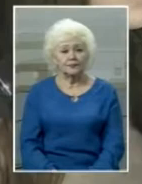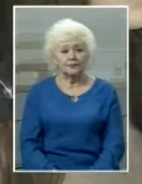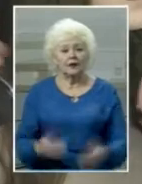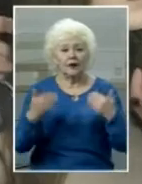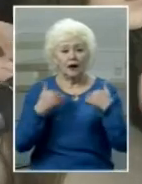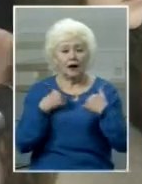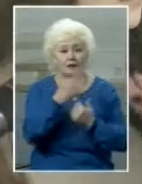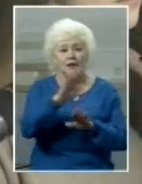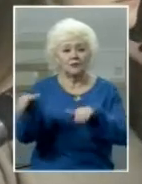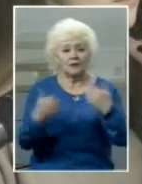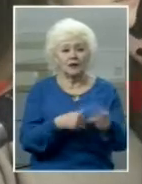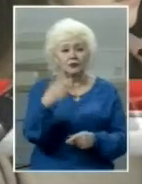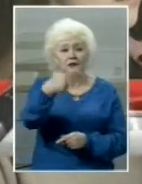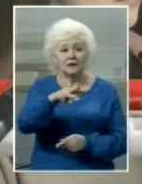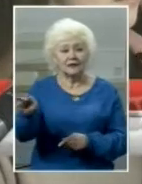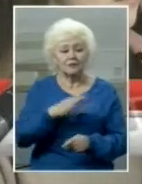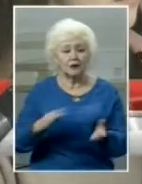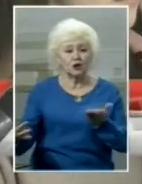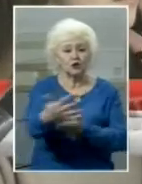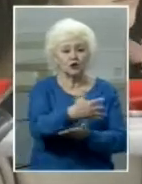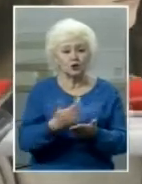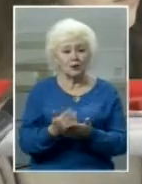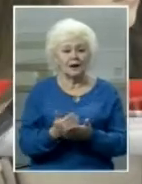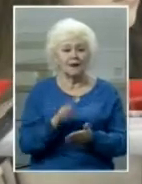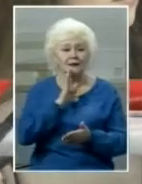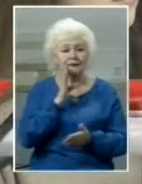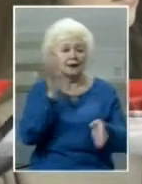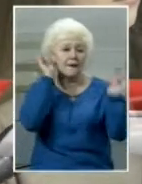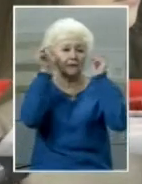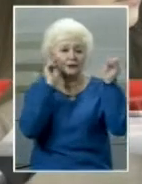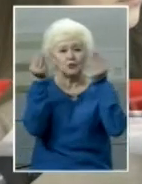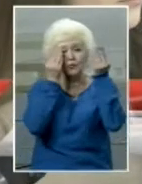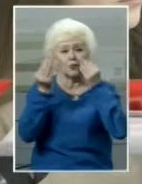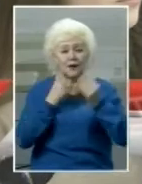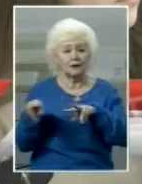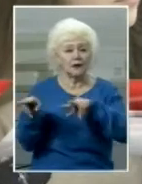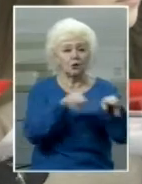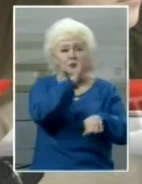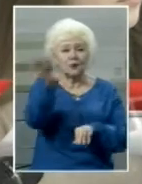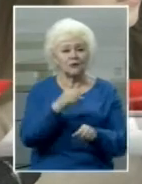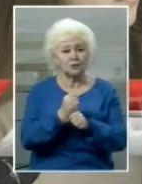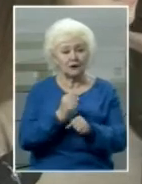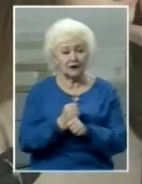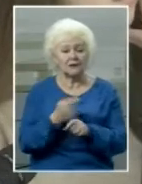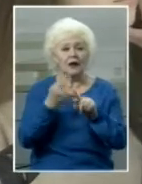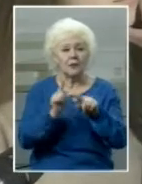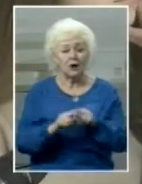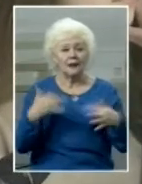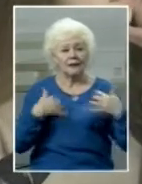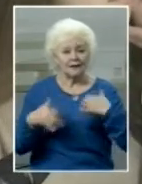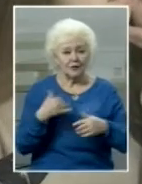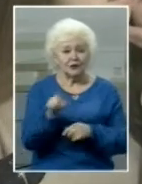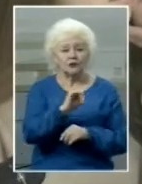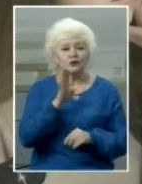Нам дают полчаса, чтобы мы собрали девочек и прическу, макияж. Видите, одновременно все делаем, поэтому спешим,